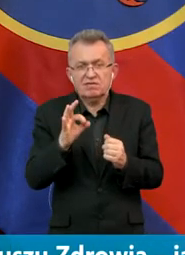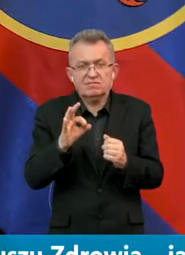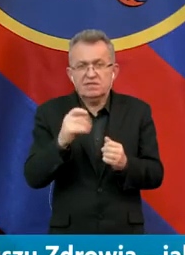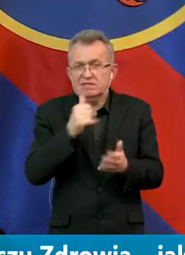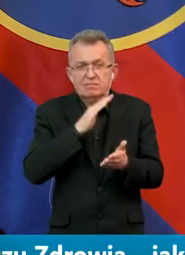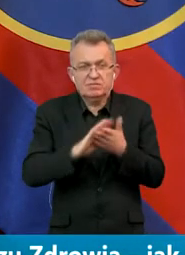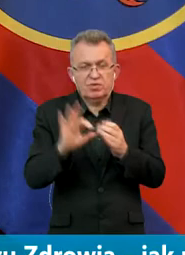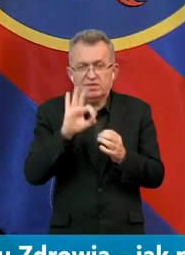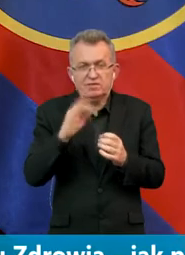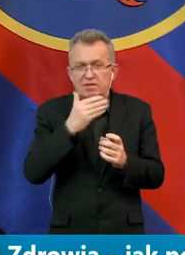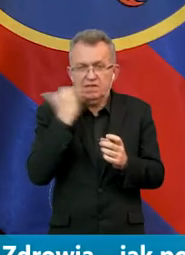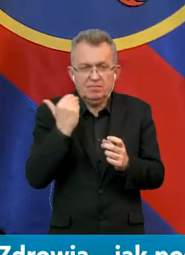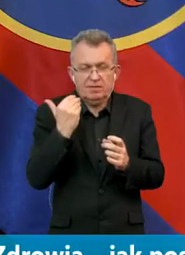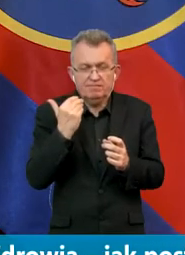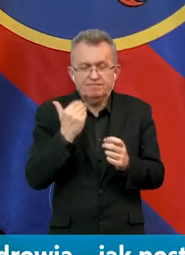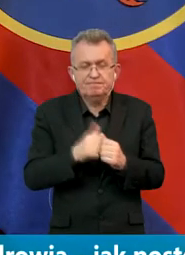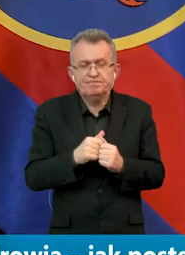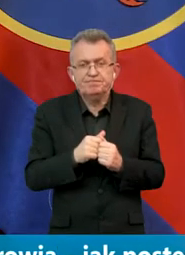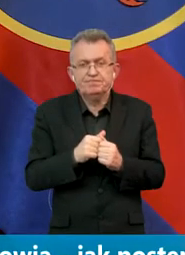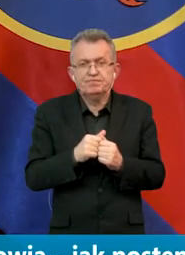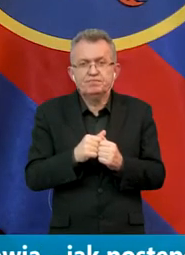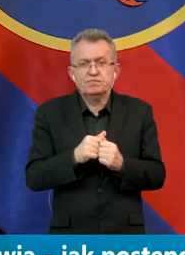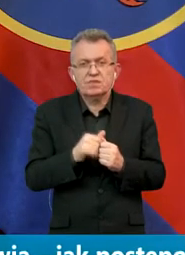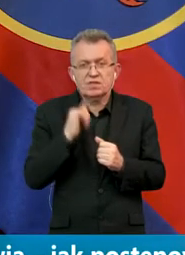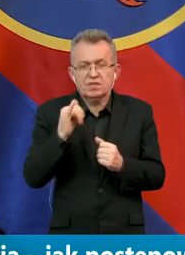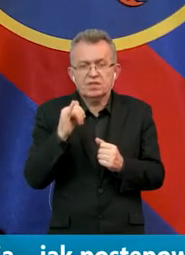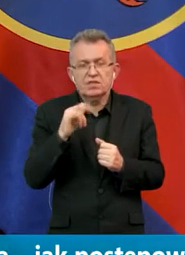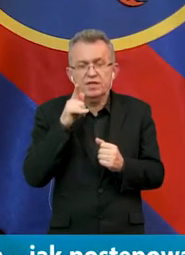bezpłatnymi przejazdami nie ma i rzeczywiście